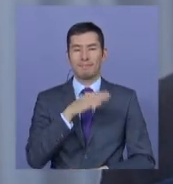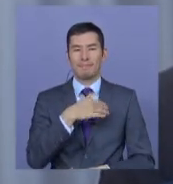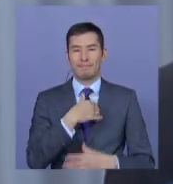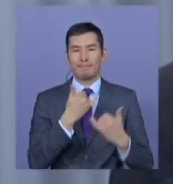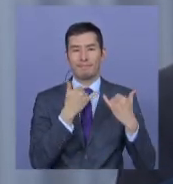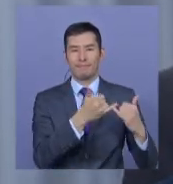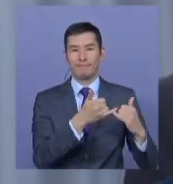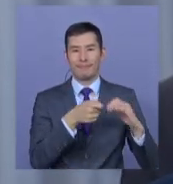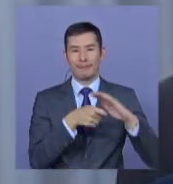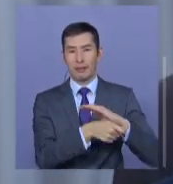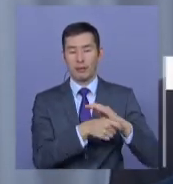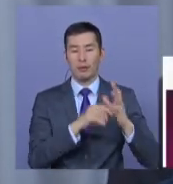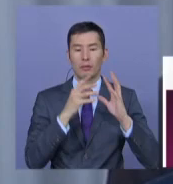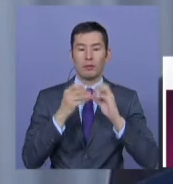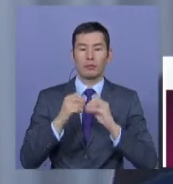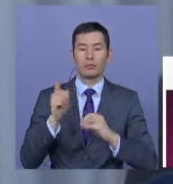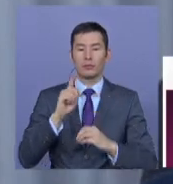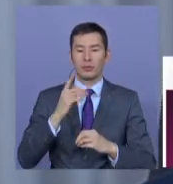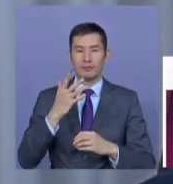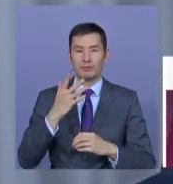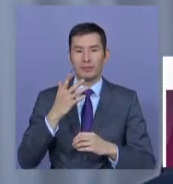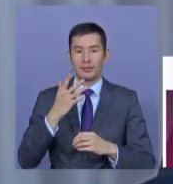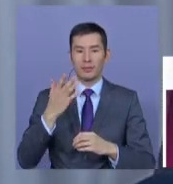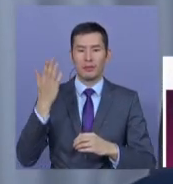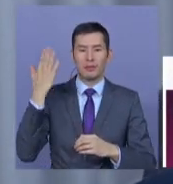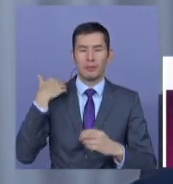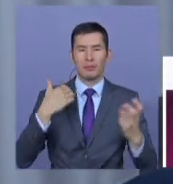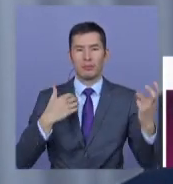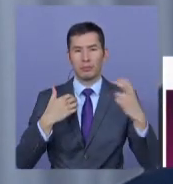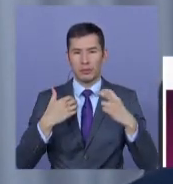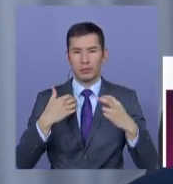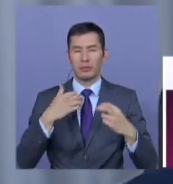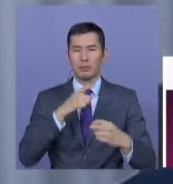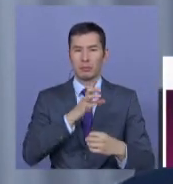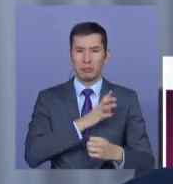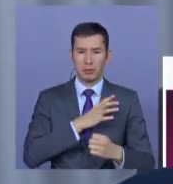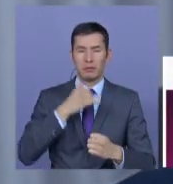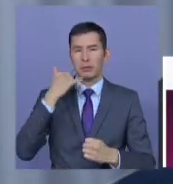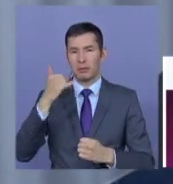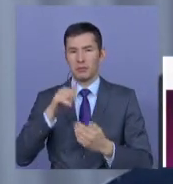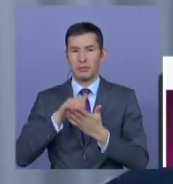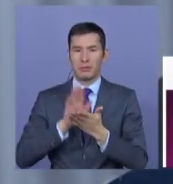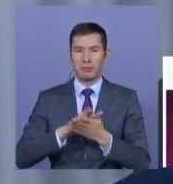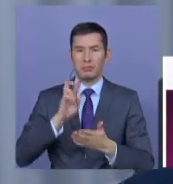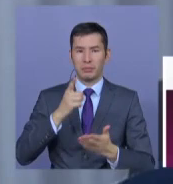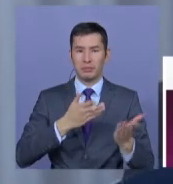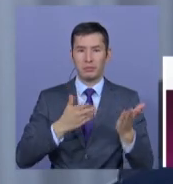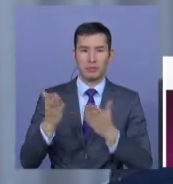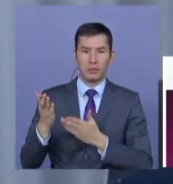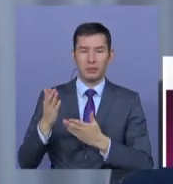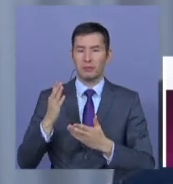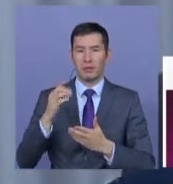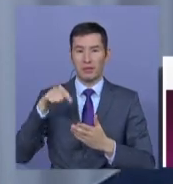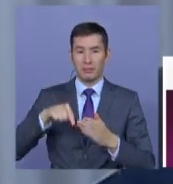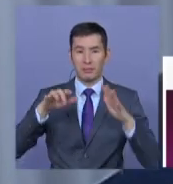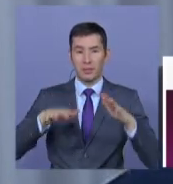көмектескіміз келсе, мүлден басқа пішінде жасаушы едік. Бұрынғыдай келді, байқаудан өтті, біреуге хабарласты дегендей. Мұнда бұған толықтай тыйым